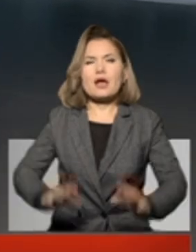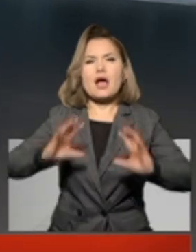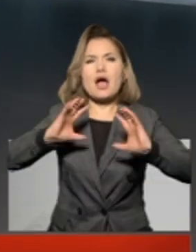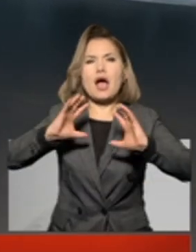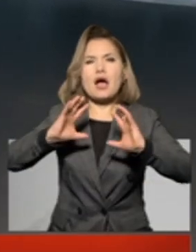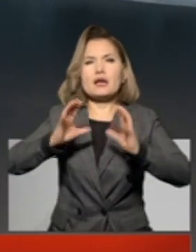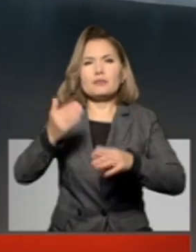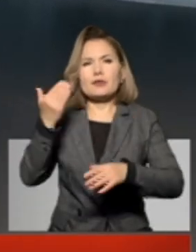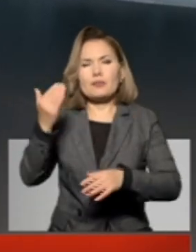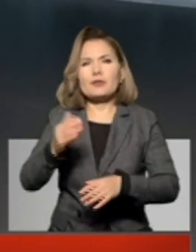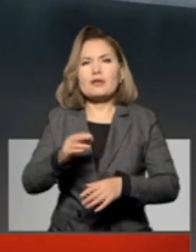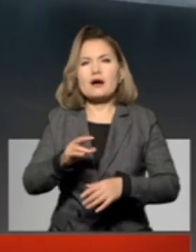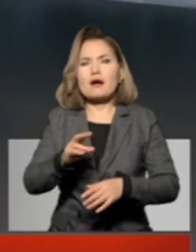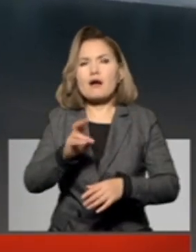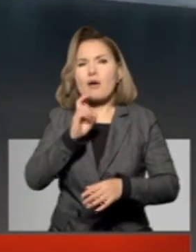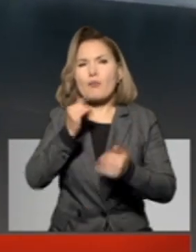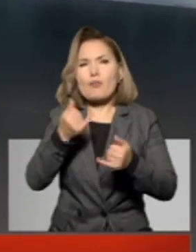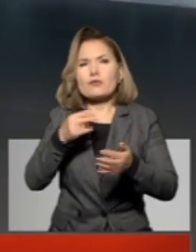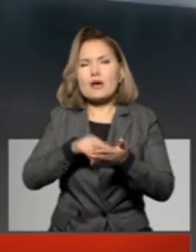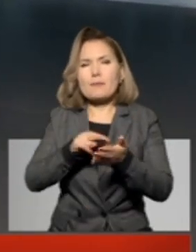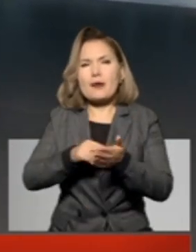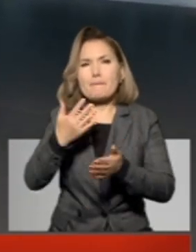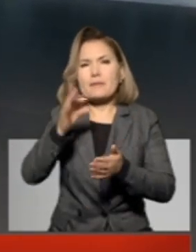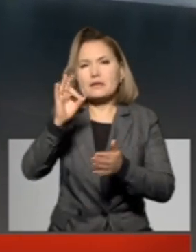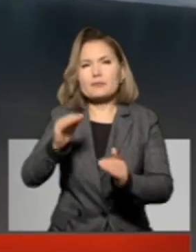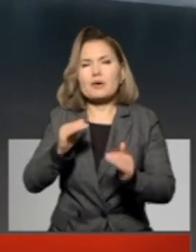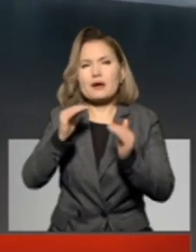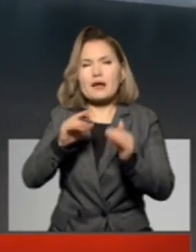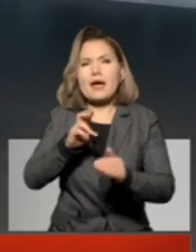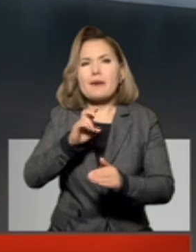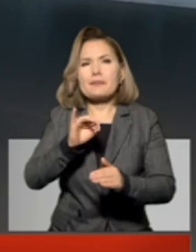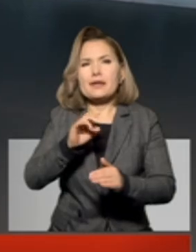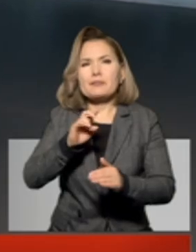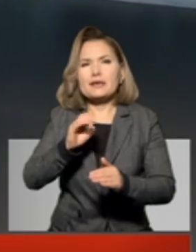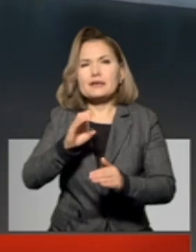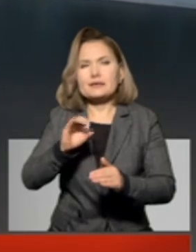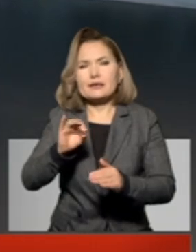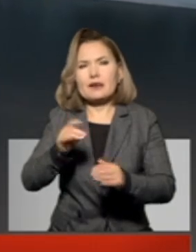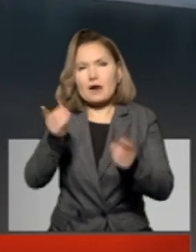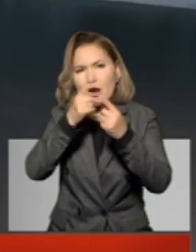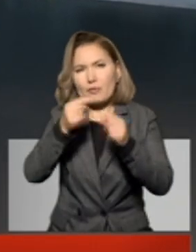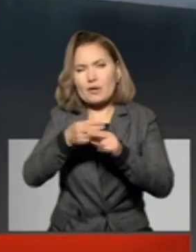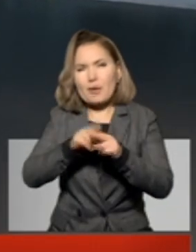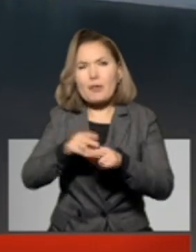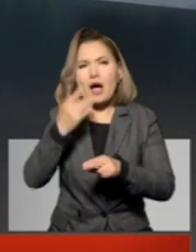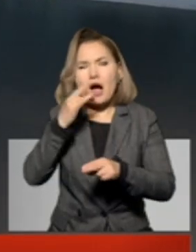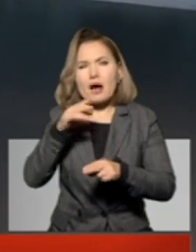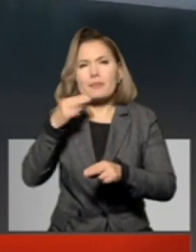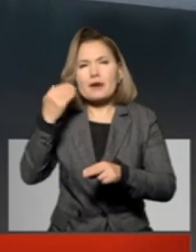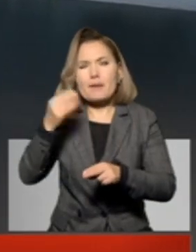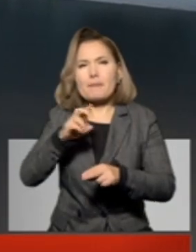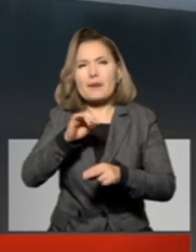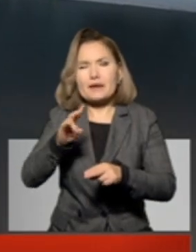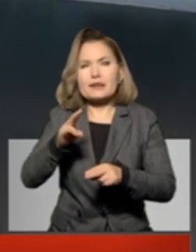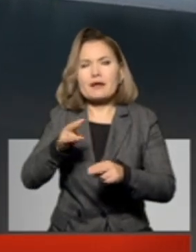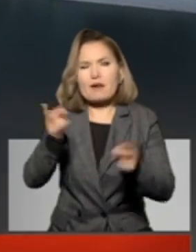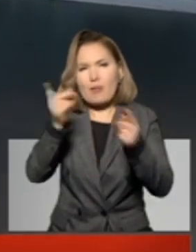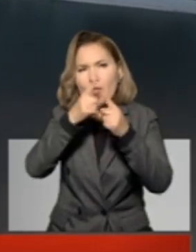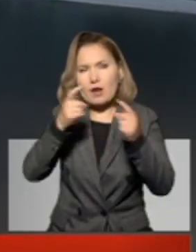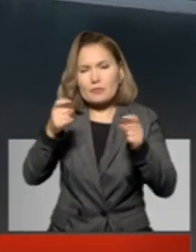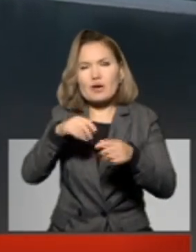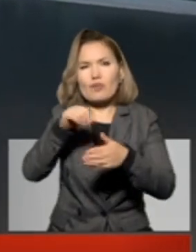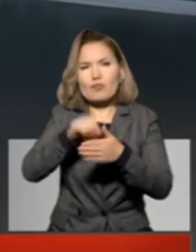Жахан жаңалықтары. Әлемде мұнай бағасы 5%-ға өсті. BBC-дің хабарлауынша бұған АҚШ президенті Джо Байденнің мәлімдемесі түрткі